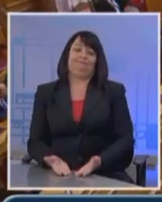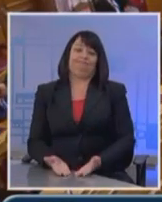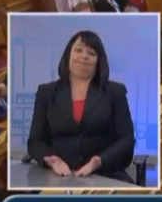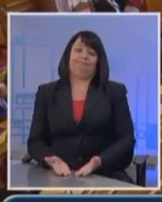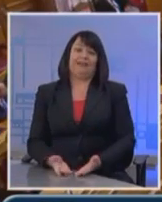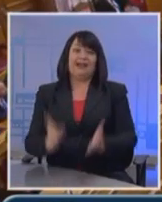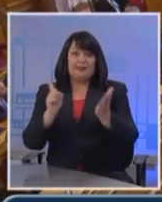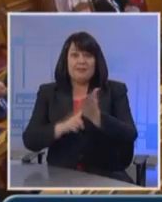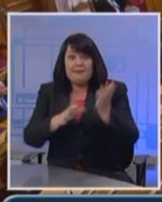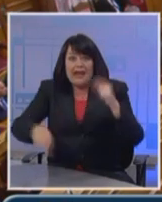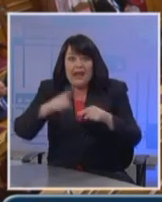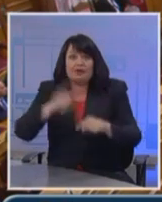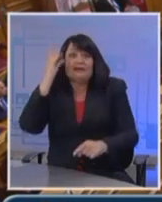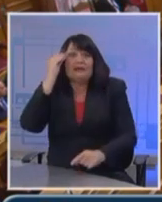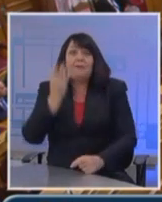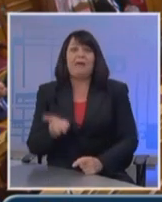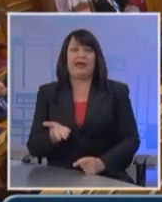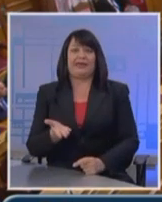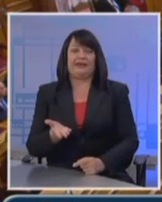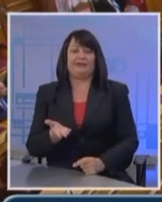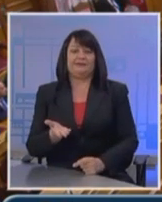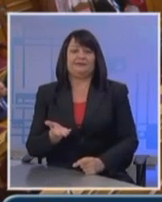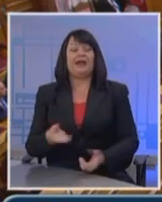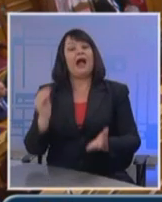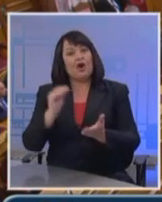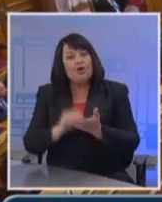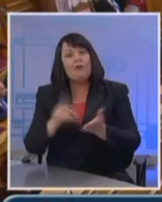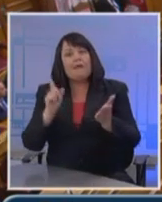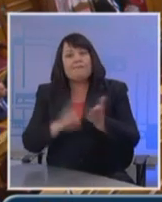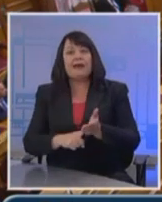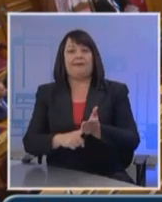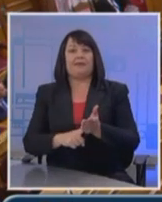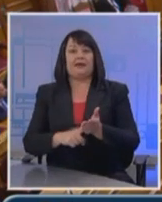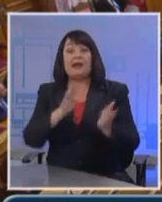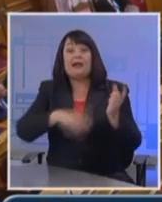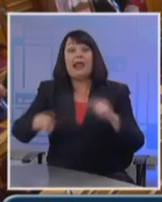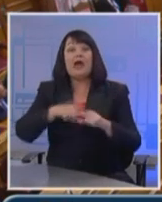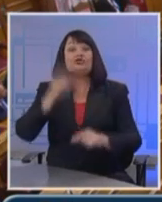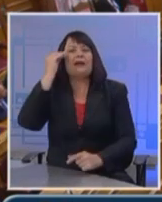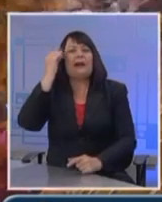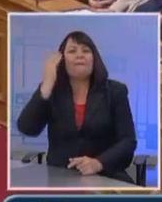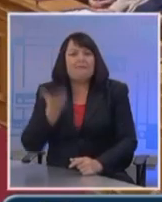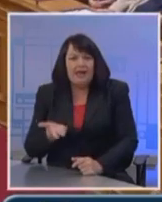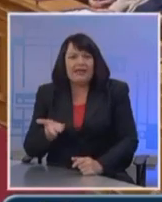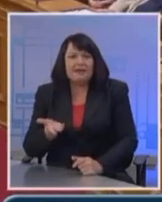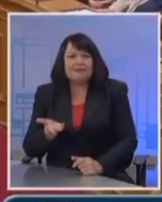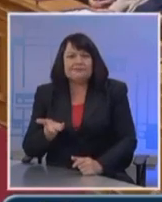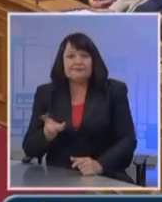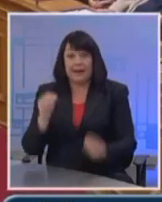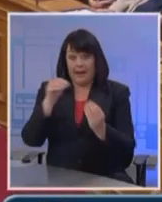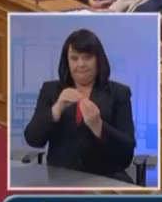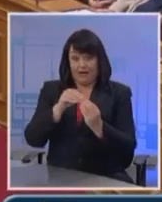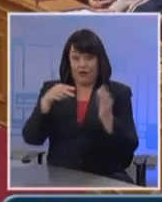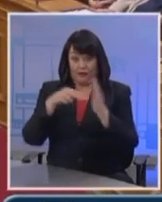πρέπει να τα γνωρίζει ο ελληνικός λαός. Όπως επίσης πρέπει να γνωρίζει ο ελληνικός λαός ότι τον Απρίλιο